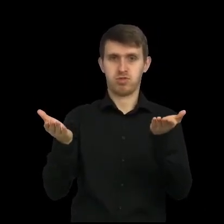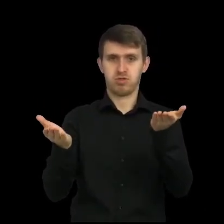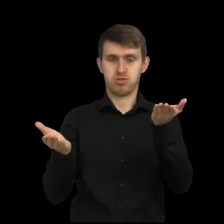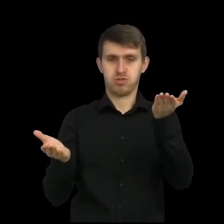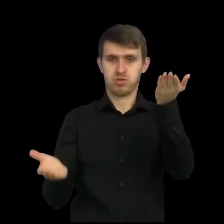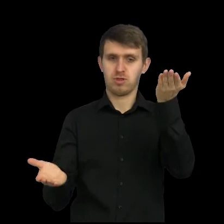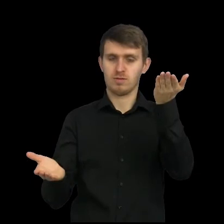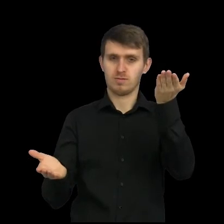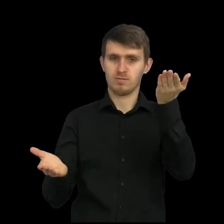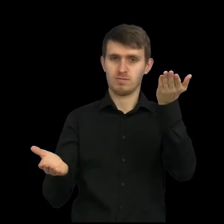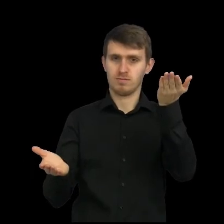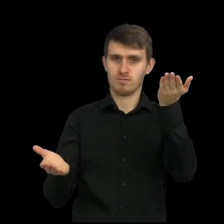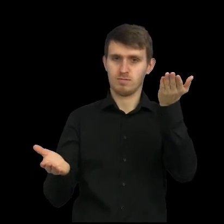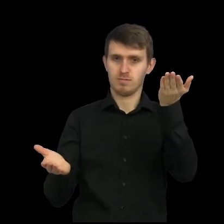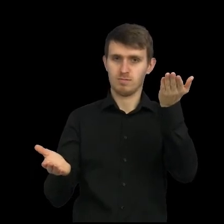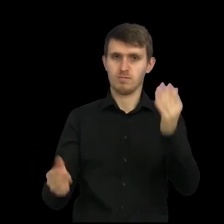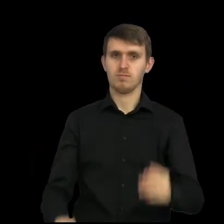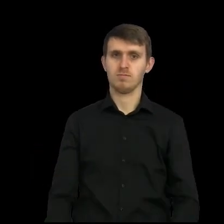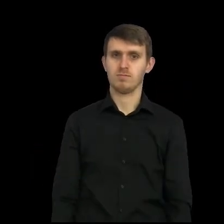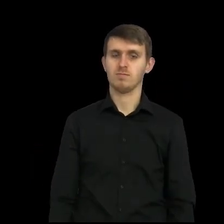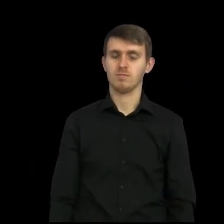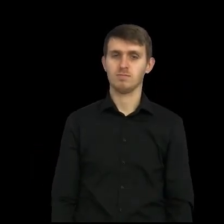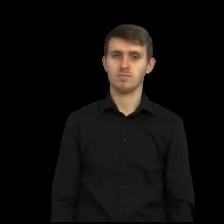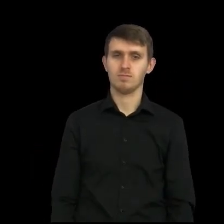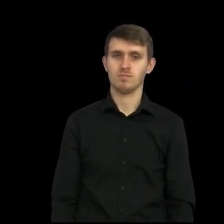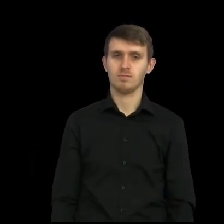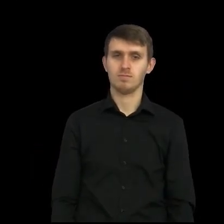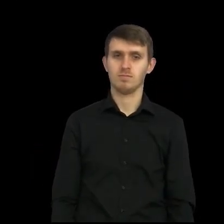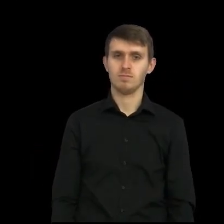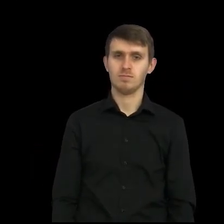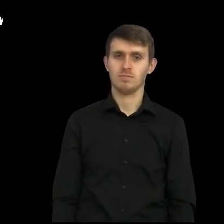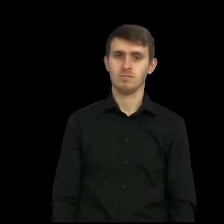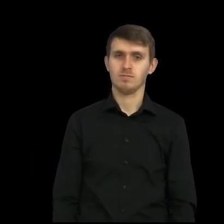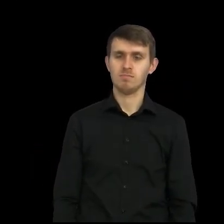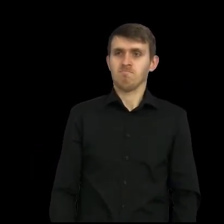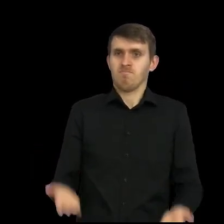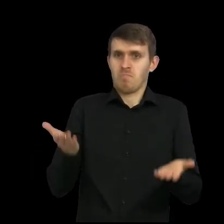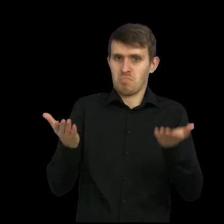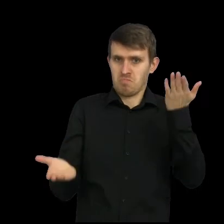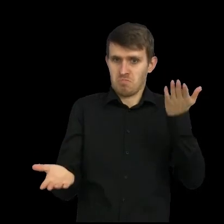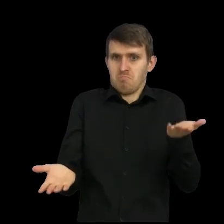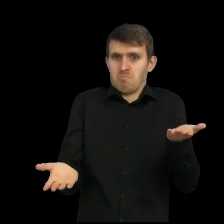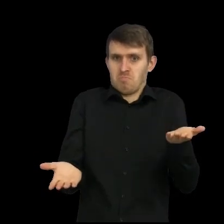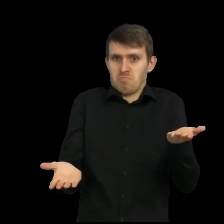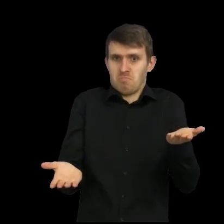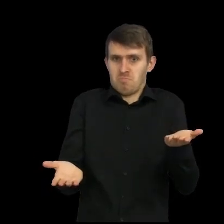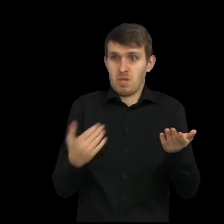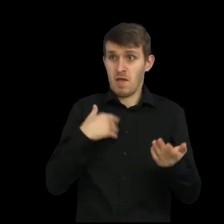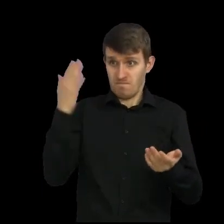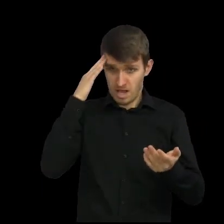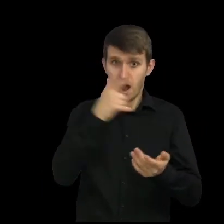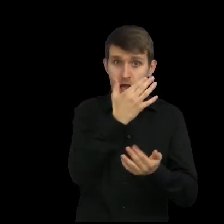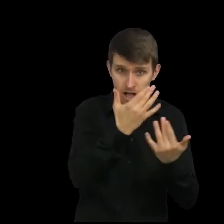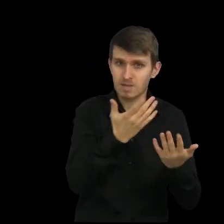wagi będzie ważyła mniej od prawej. Uniesie się, a prawa szalka opadnie. Mało się z tego dowiemy. Tylko tyle, że